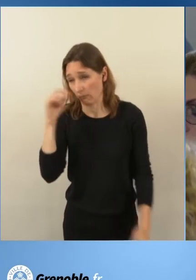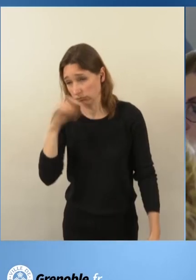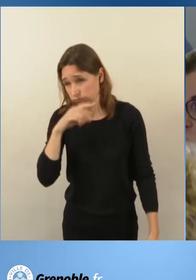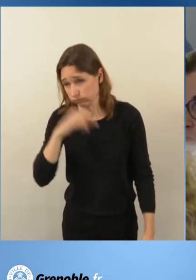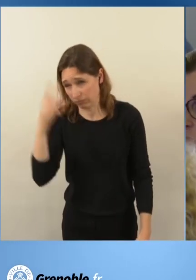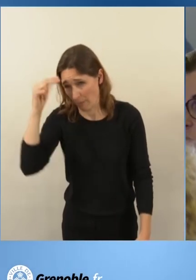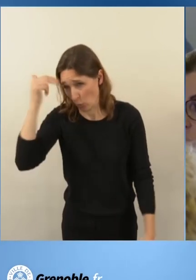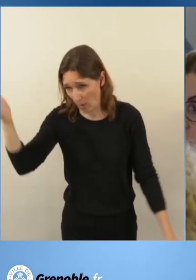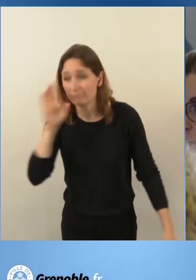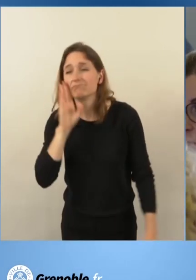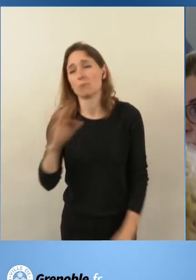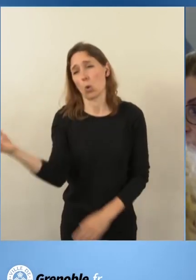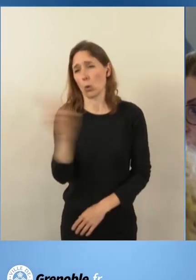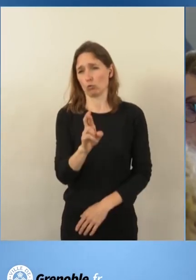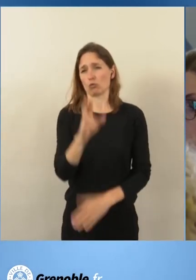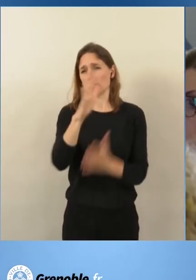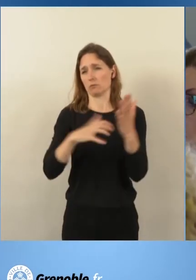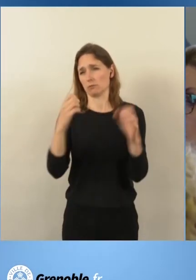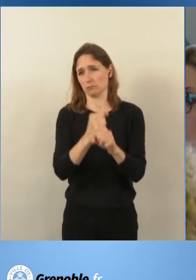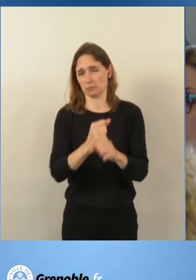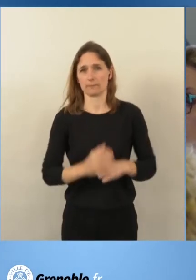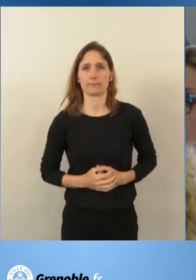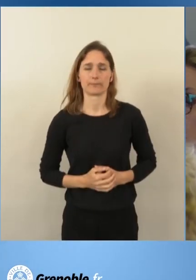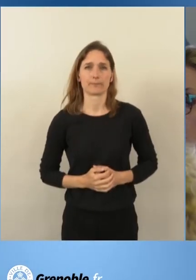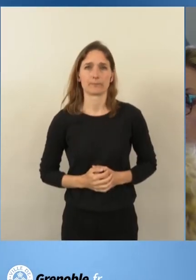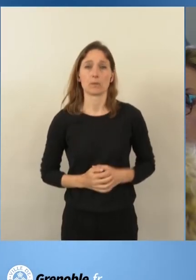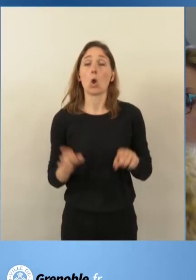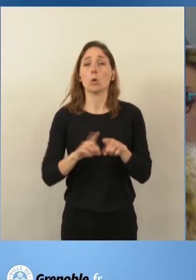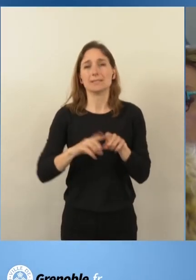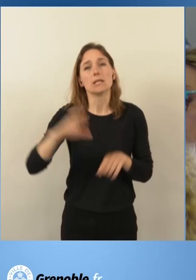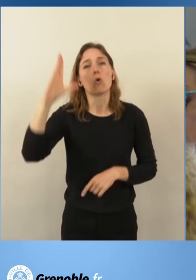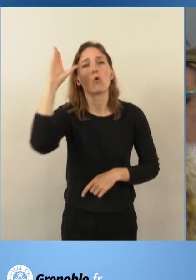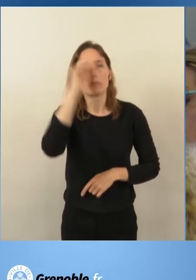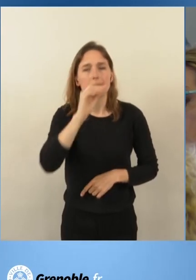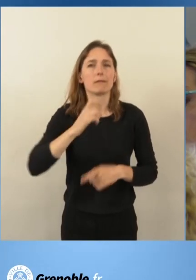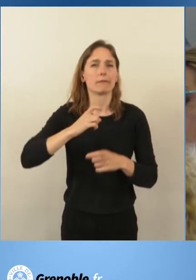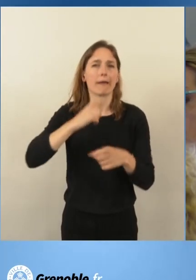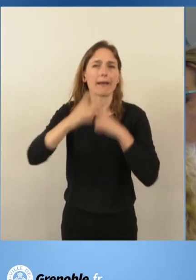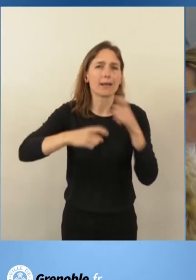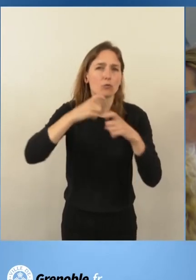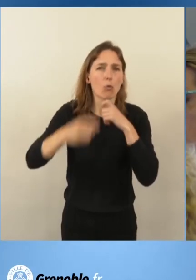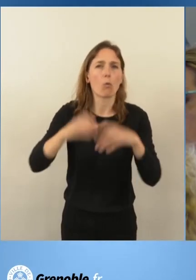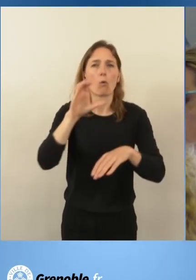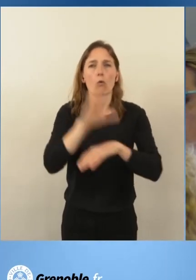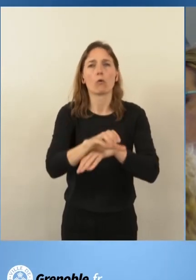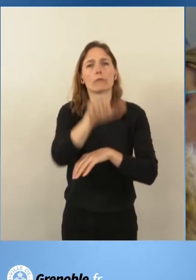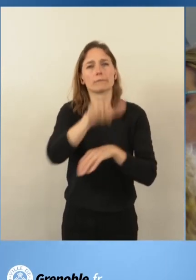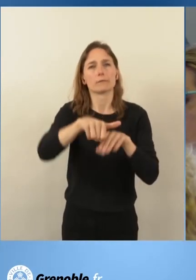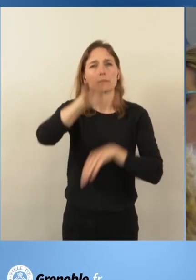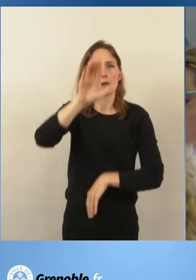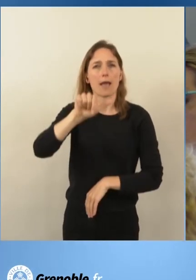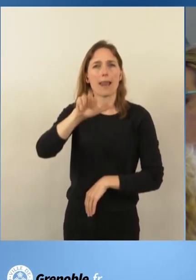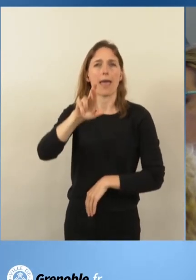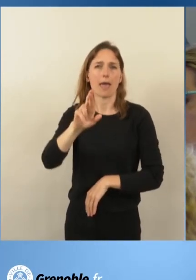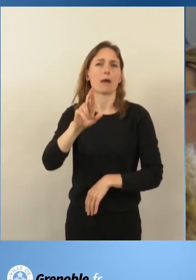revenez au rendu acte s'il vous plaît et vous avez oublié les agressions ont été victimes un candidat LR aux élections